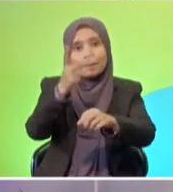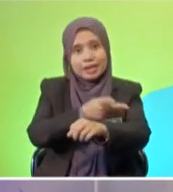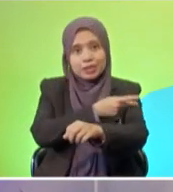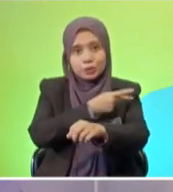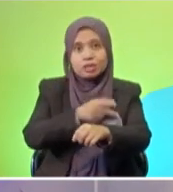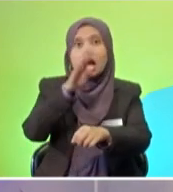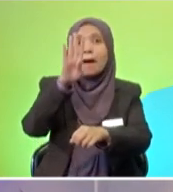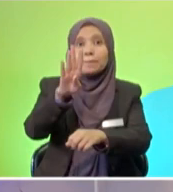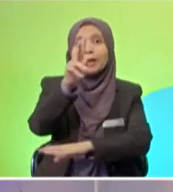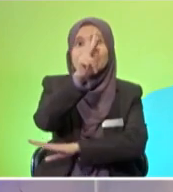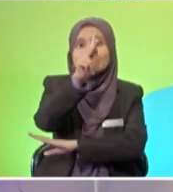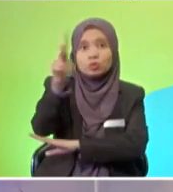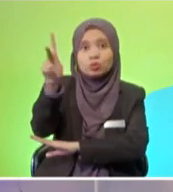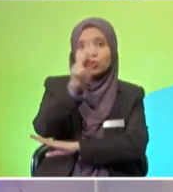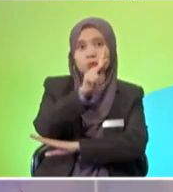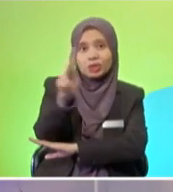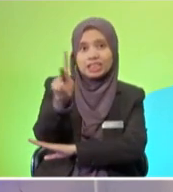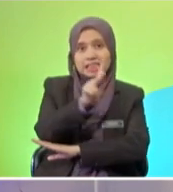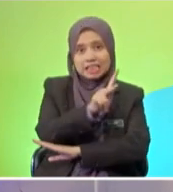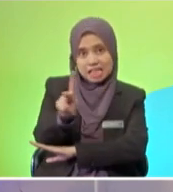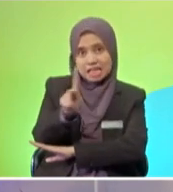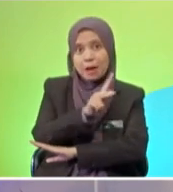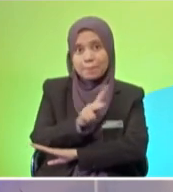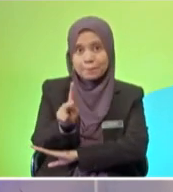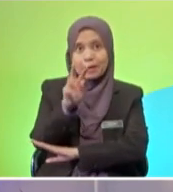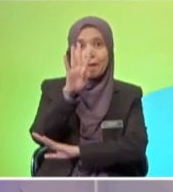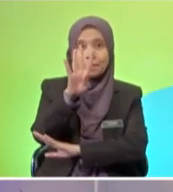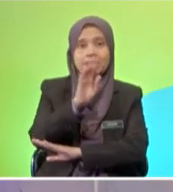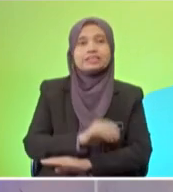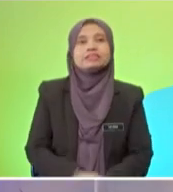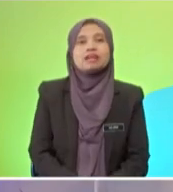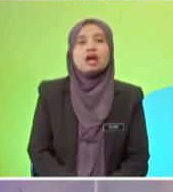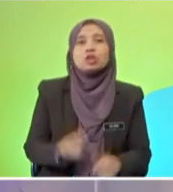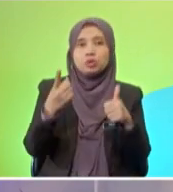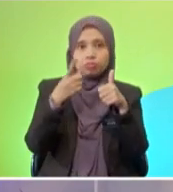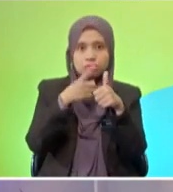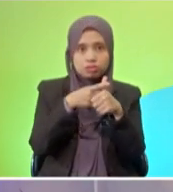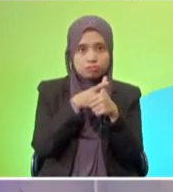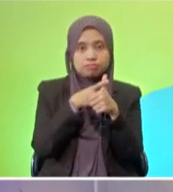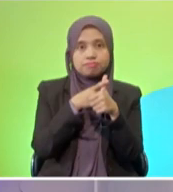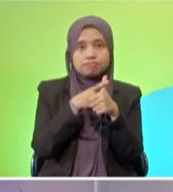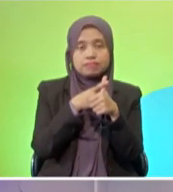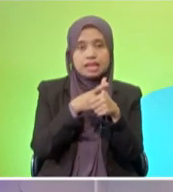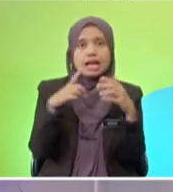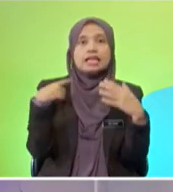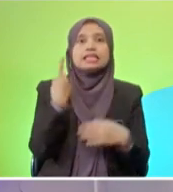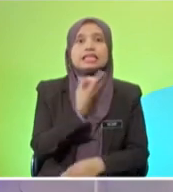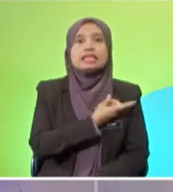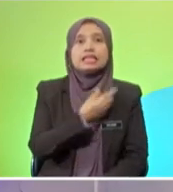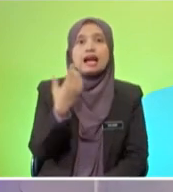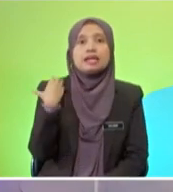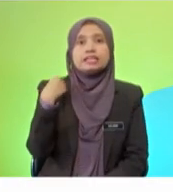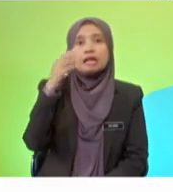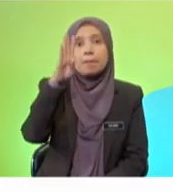jari-jari meminum patut 4 gerak Oke baik yang pertama kita ada empat gerak kalau kita lihat